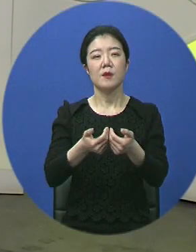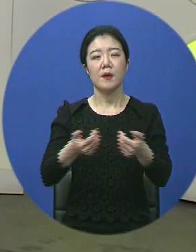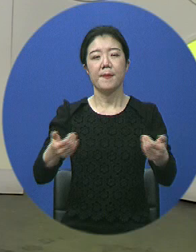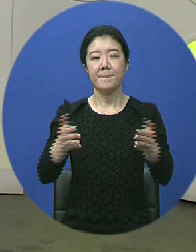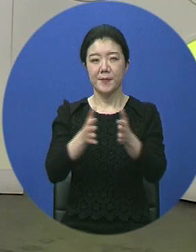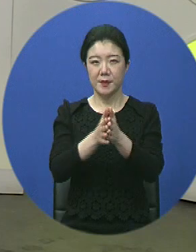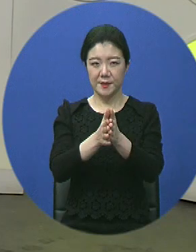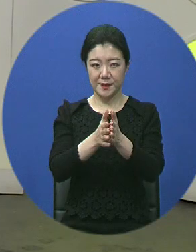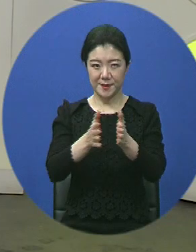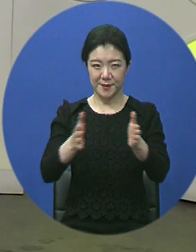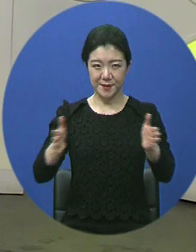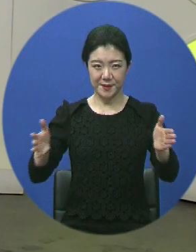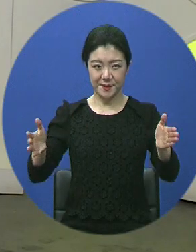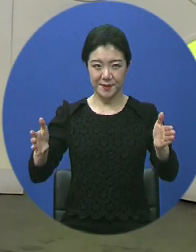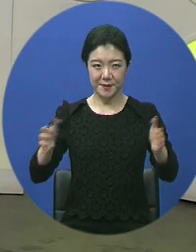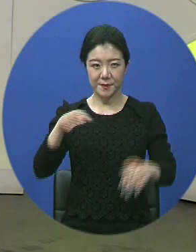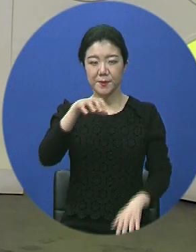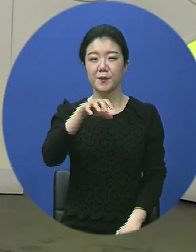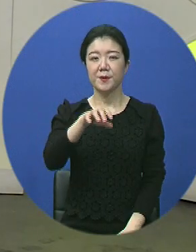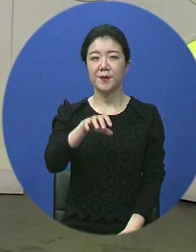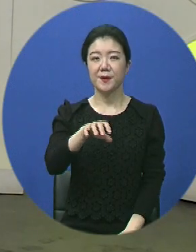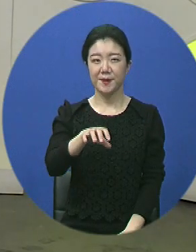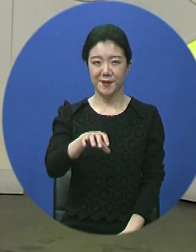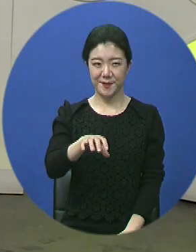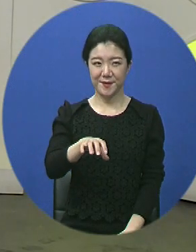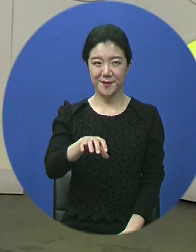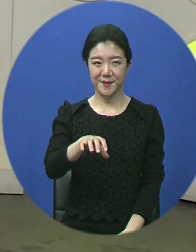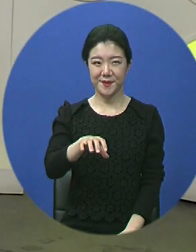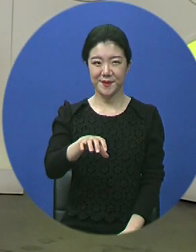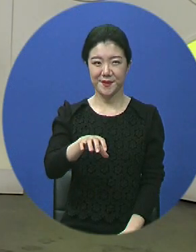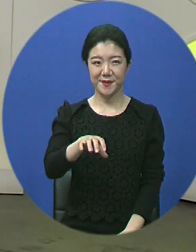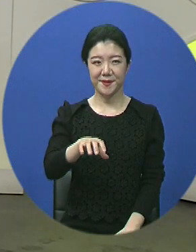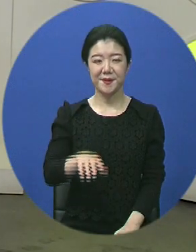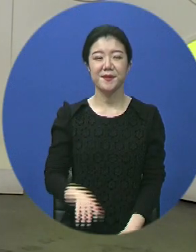떠나간 아파트 분접실에